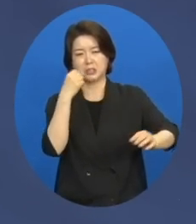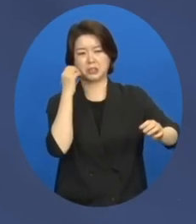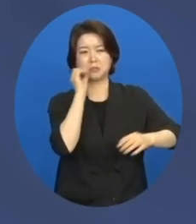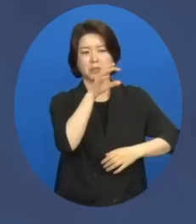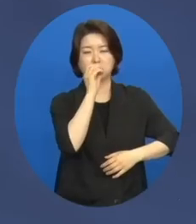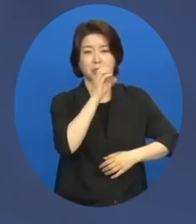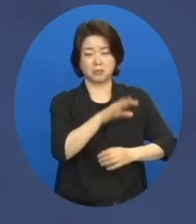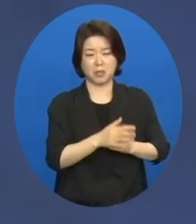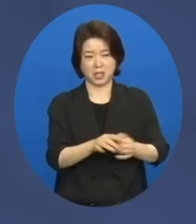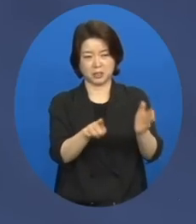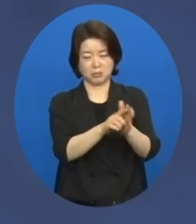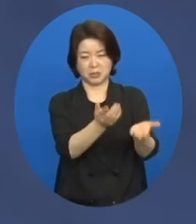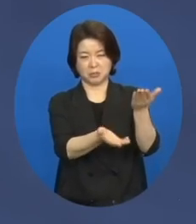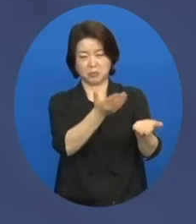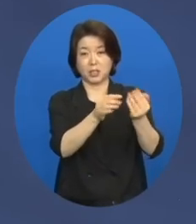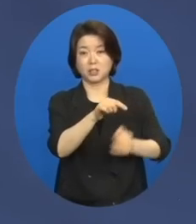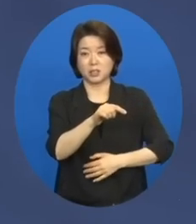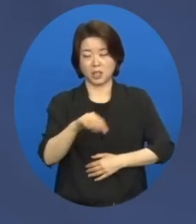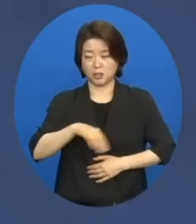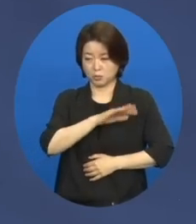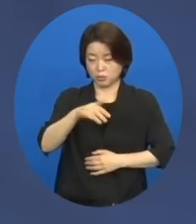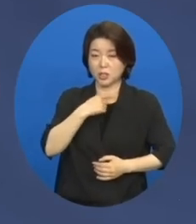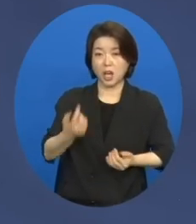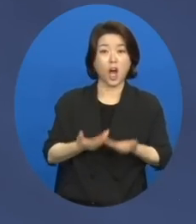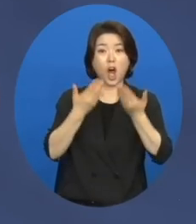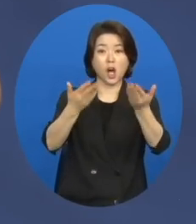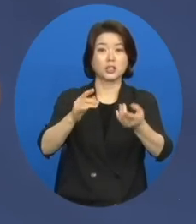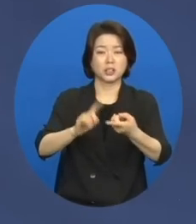믿음을 판단하고 그리고 우리의 헌신에 대해서